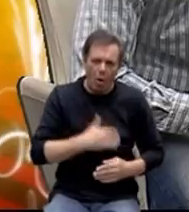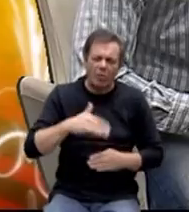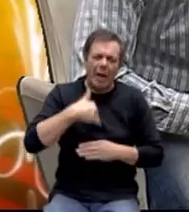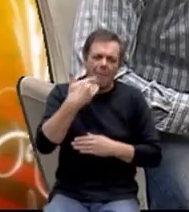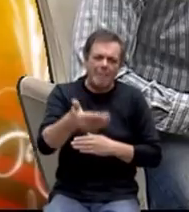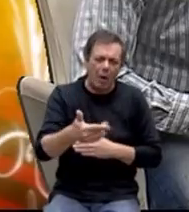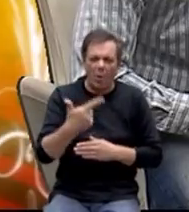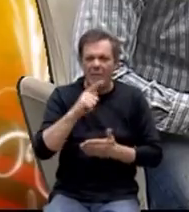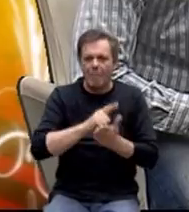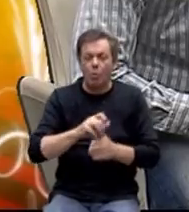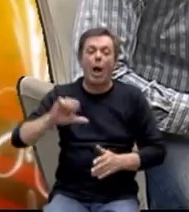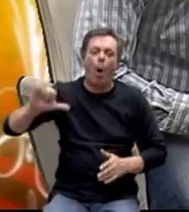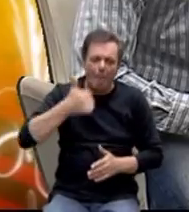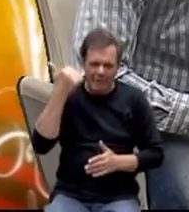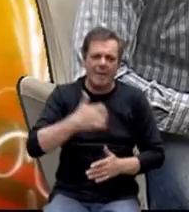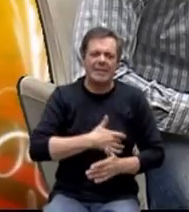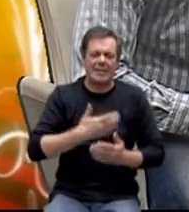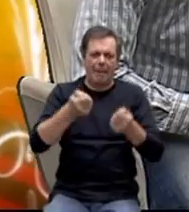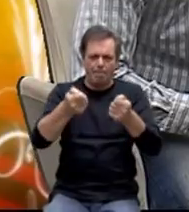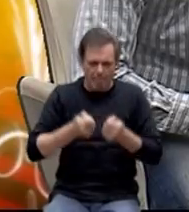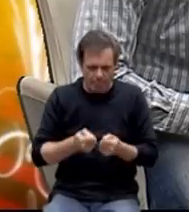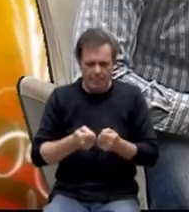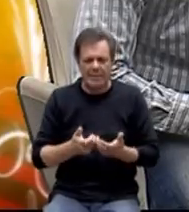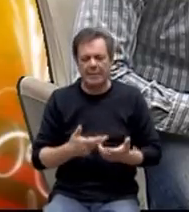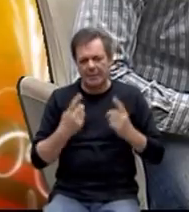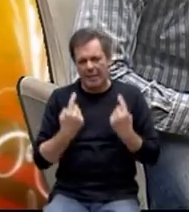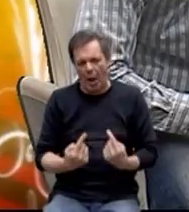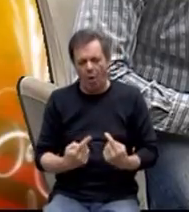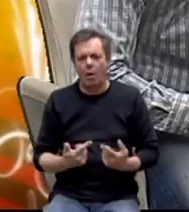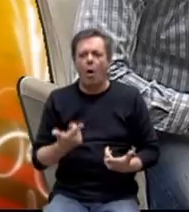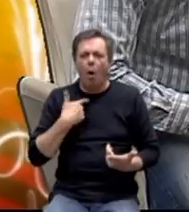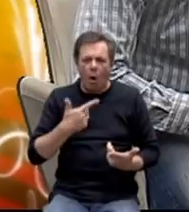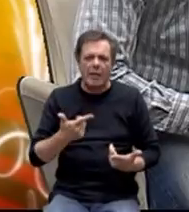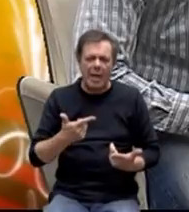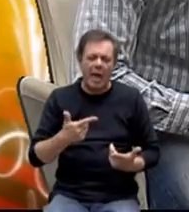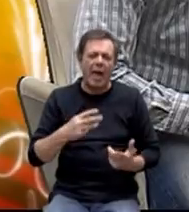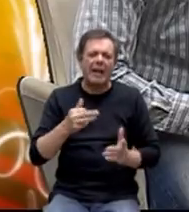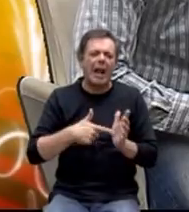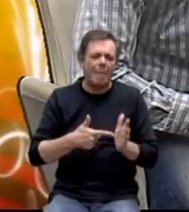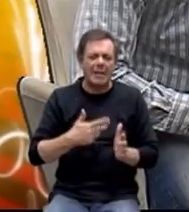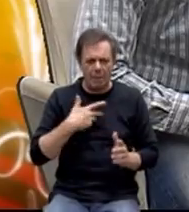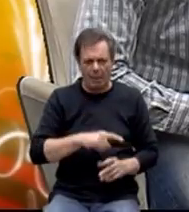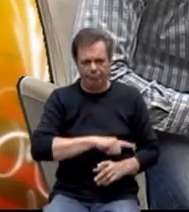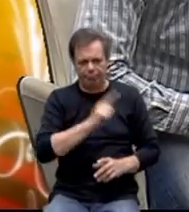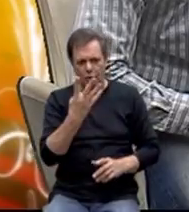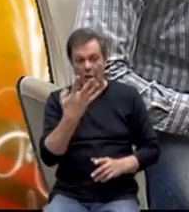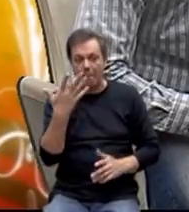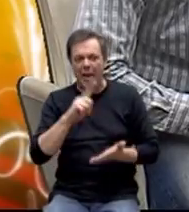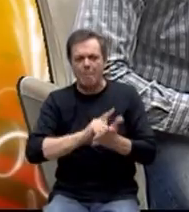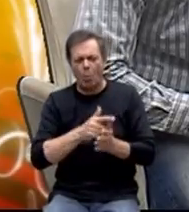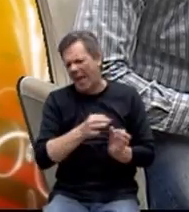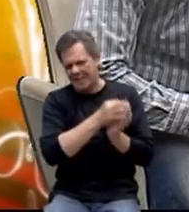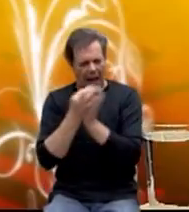njeno 2 minute opet srce stalo. I onda je reanimacija trajala jedno 4-5 minuta, mm-hmm, baš